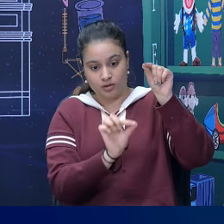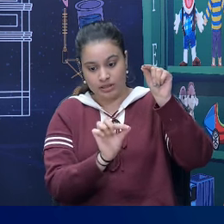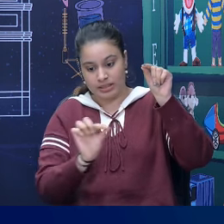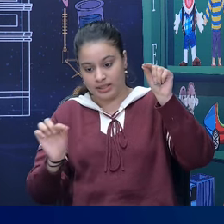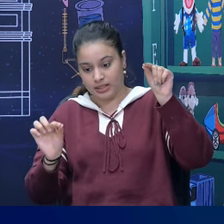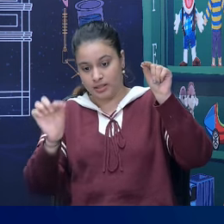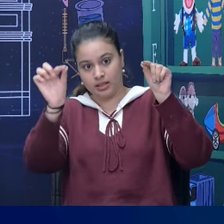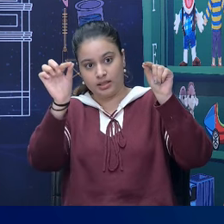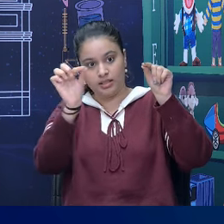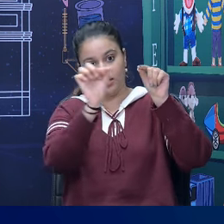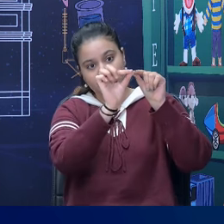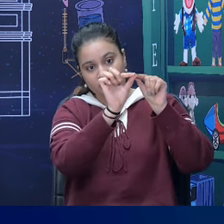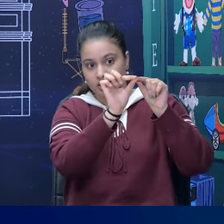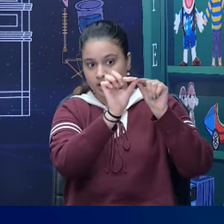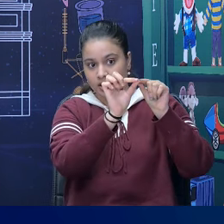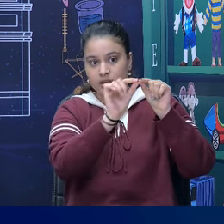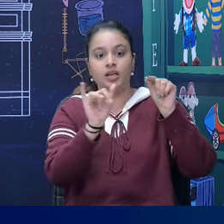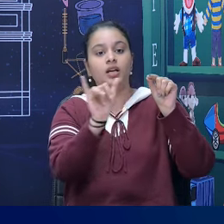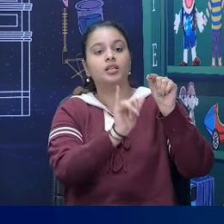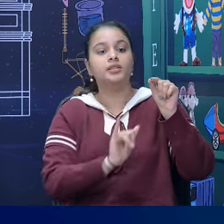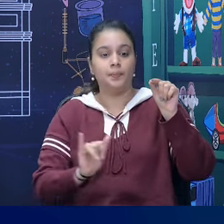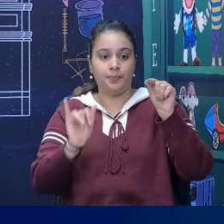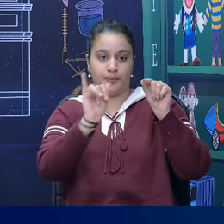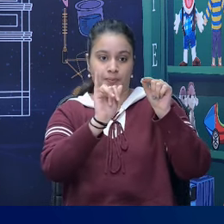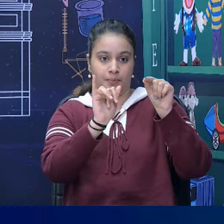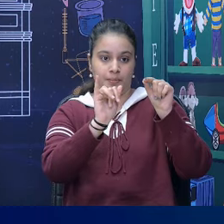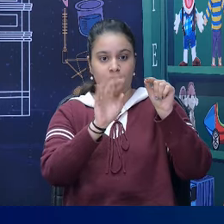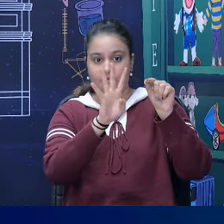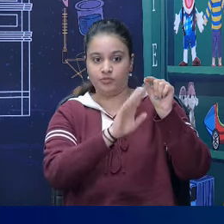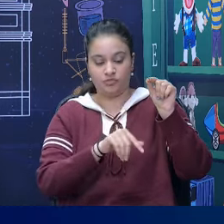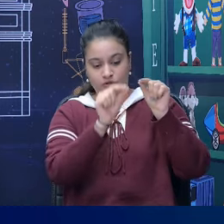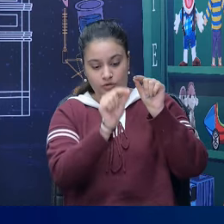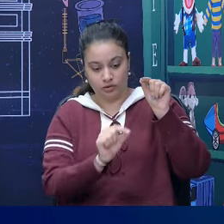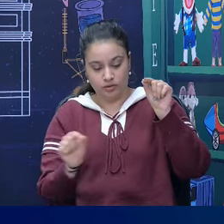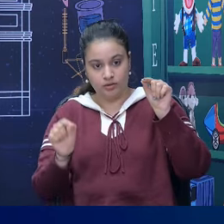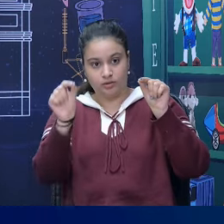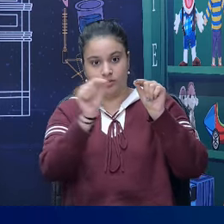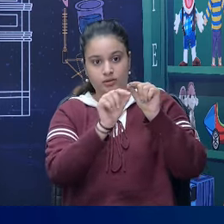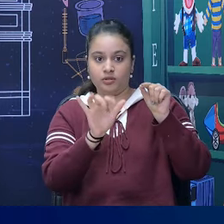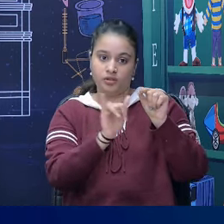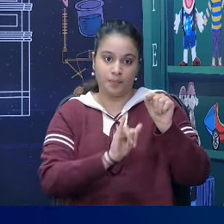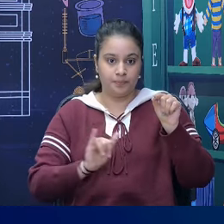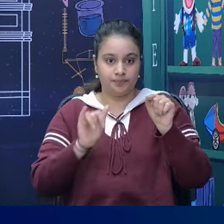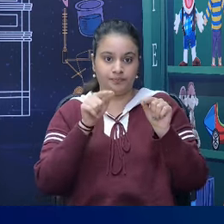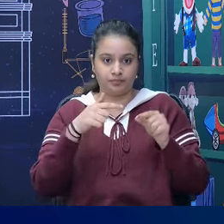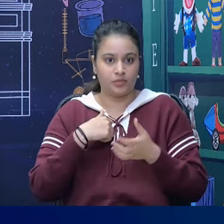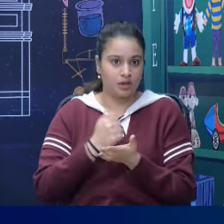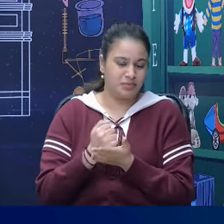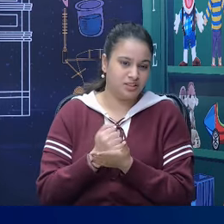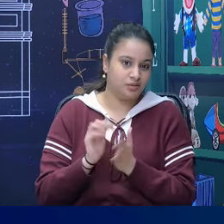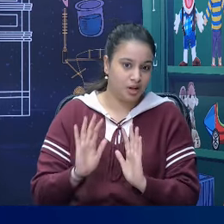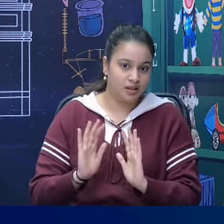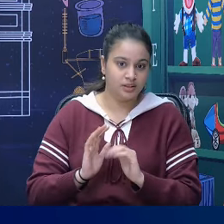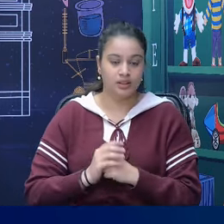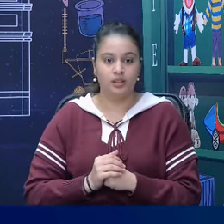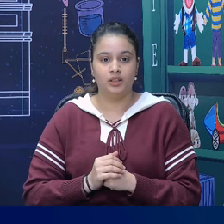मेजरमेंट होती है लेंथ होती है वो इक्वल होती है तो मैम बना रही है मैम बना के दिखाएंगे हमें यहां मैंने कुछ कोशिश की है